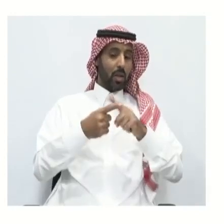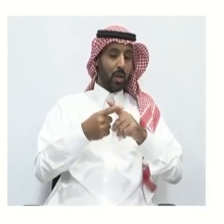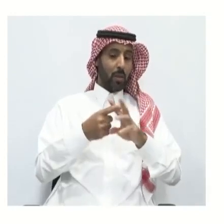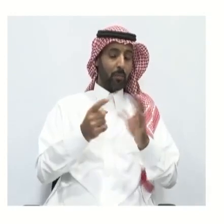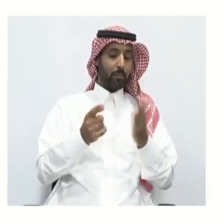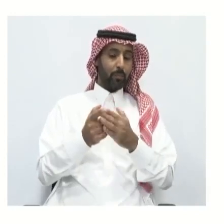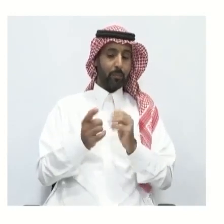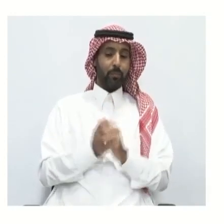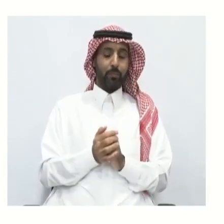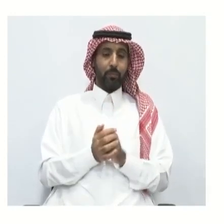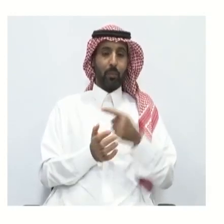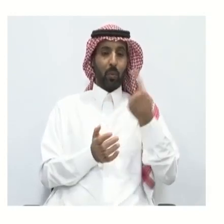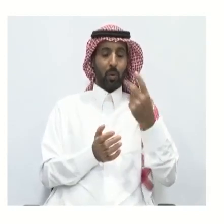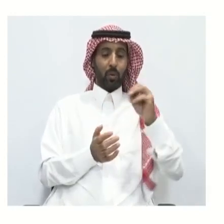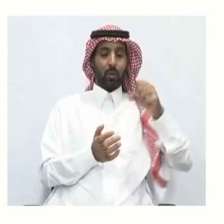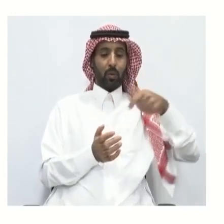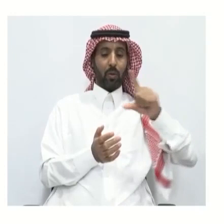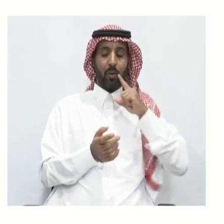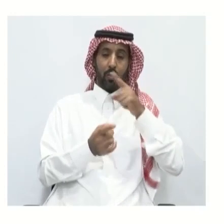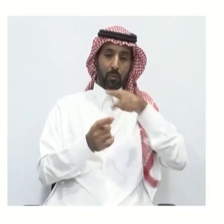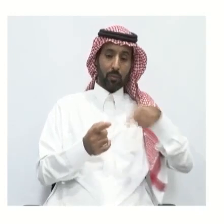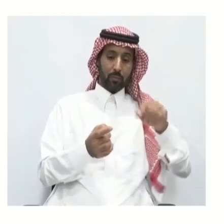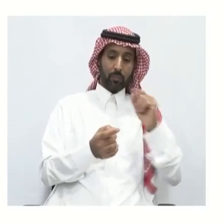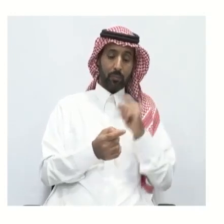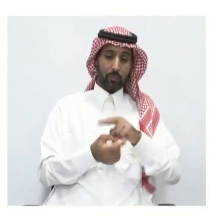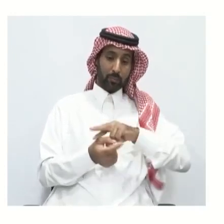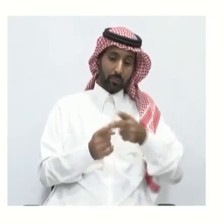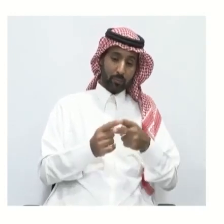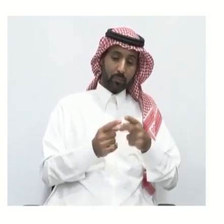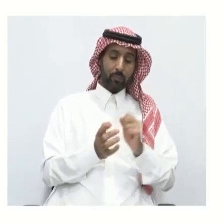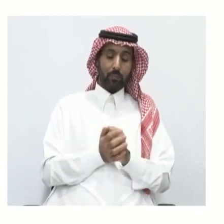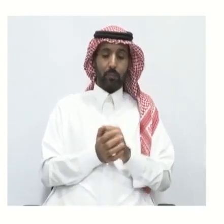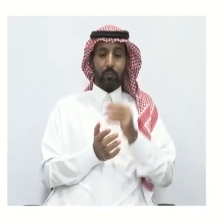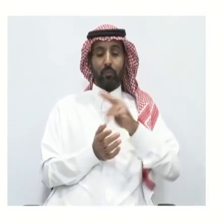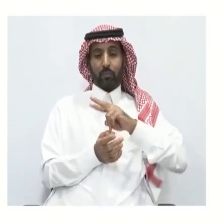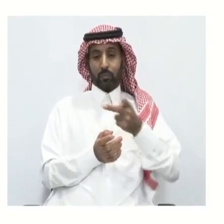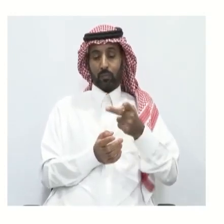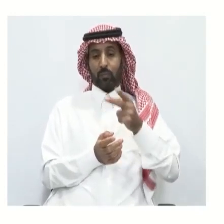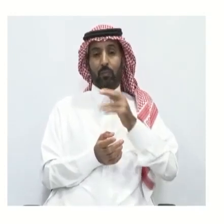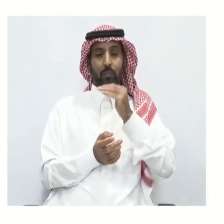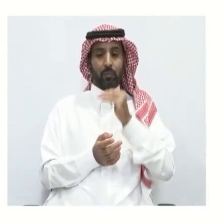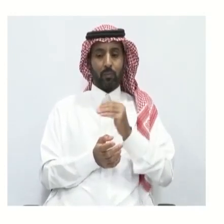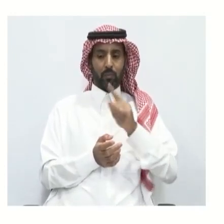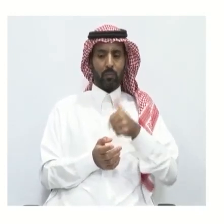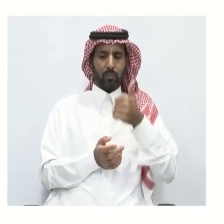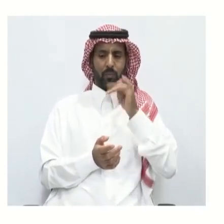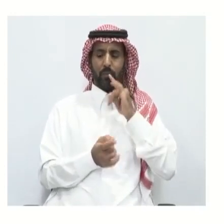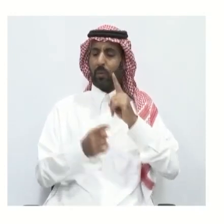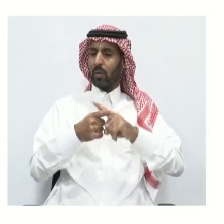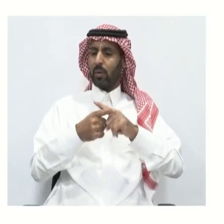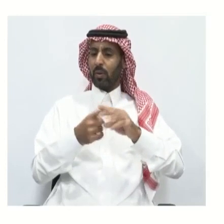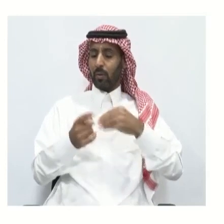للمولاته 630 ثم نشطب المولات لن يريد ان نريد تحويل المولات الى جرامات سيعطيني الناتج بعد الضرب والقسمه